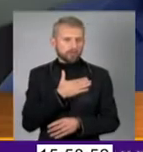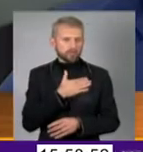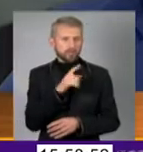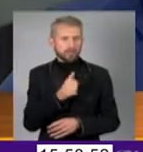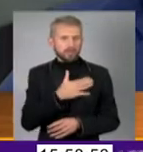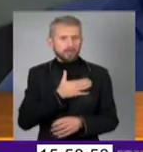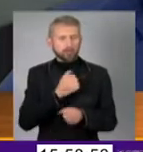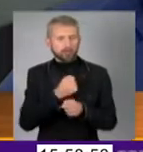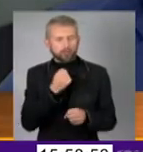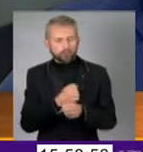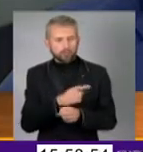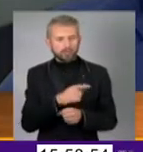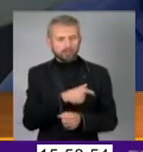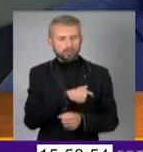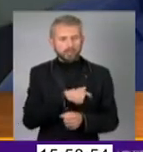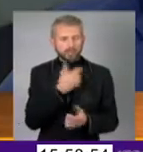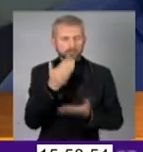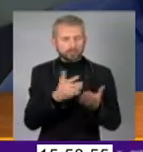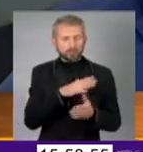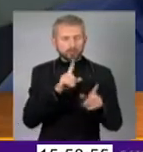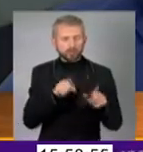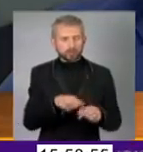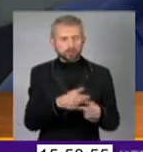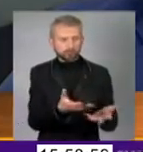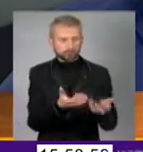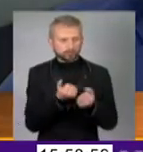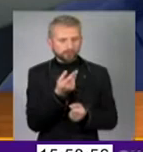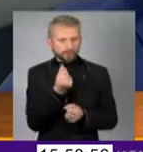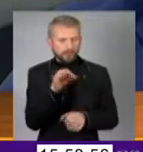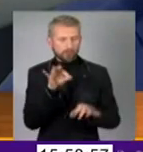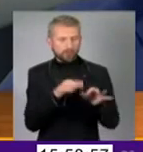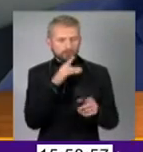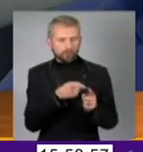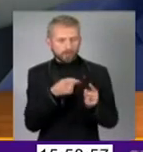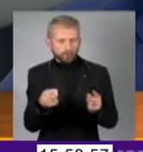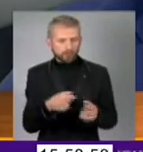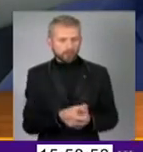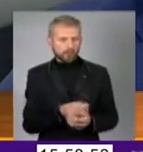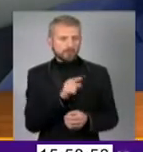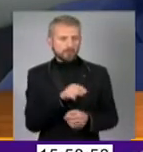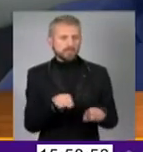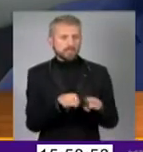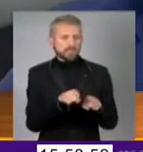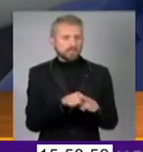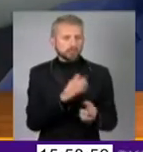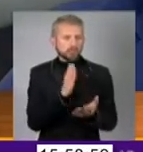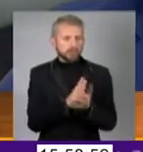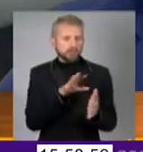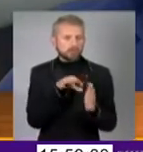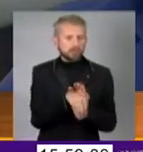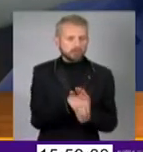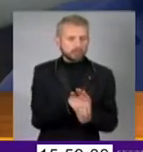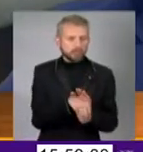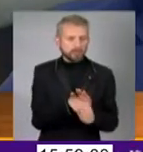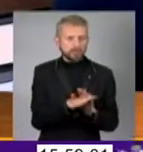за нашими з депутатськими зверненнями були так само залучені в осінньому періоді. Угу. Вони так само є імплементовані і